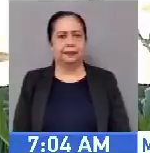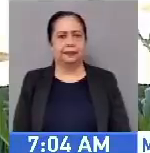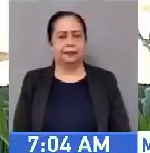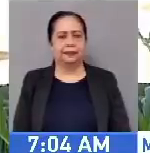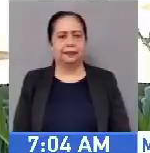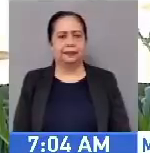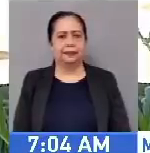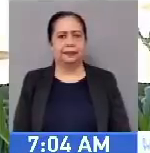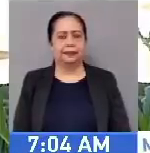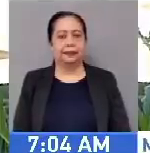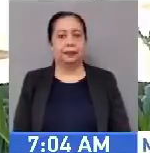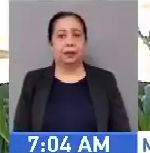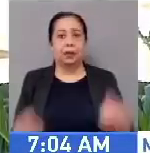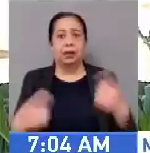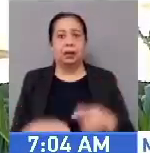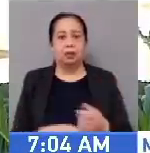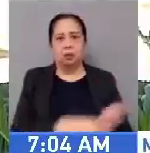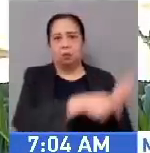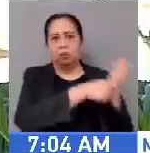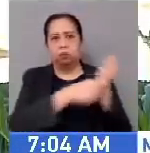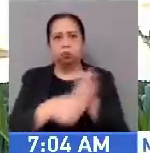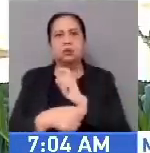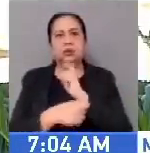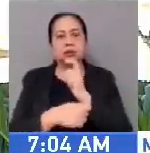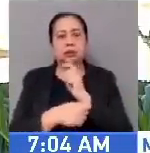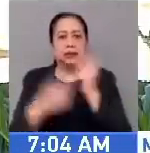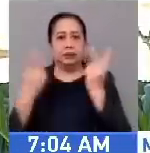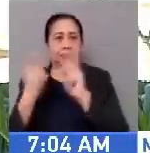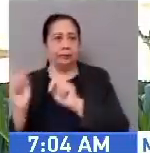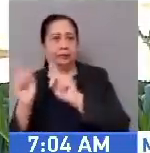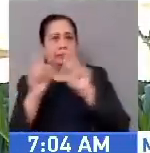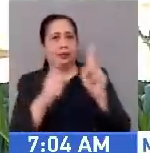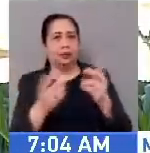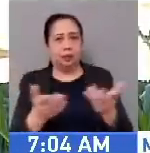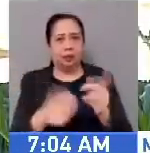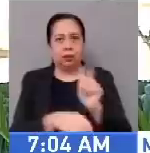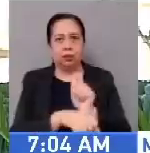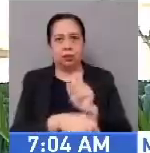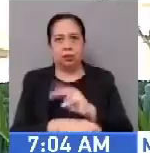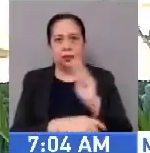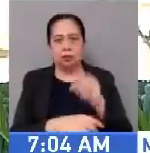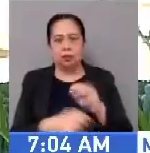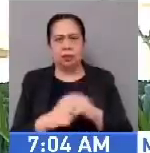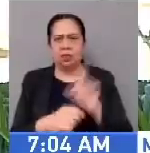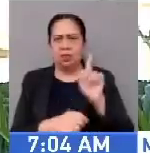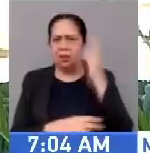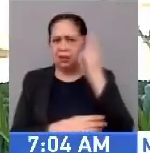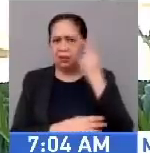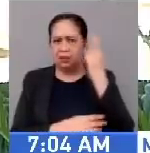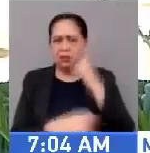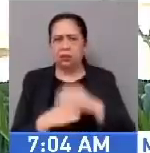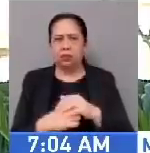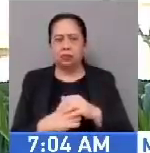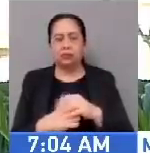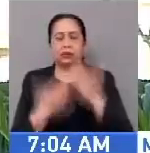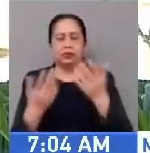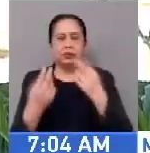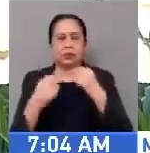Dawi sa pangahataw ng tubo ang pagbisita ng dalawang lalaki sa Tondo, Maynila. Ang dahilan sa unang balita ni May